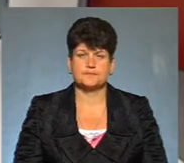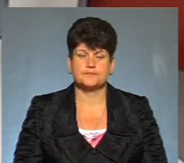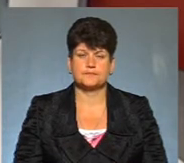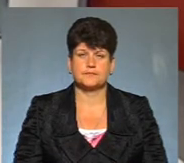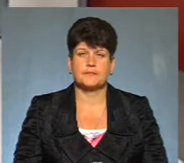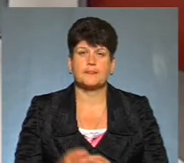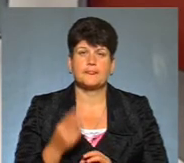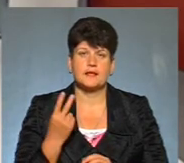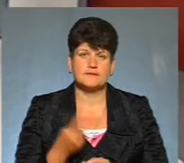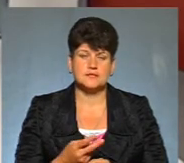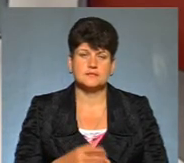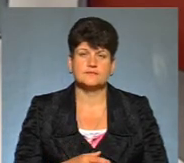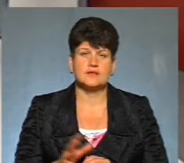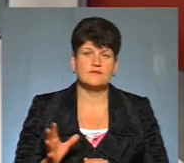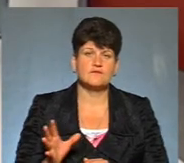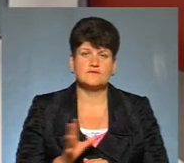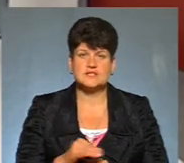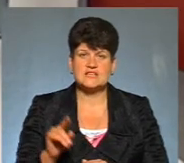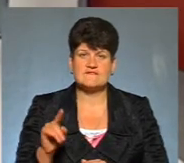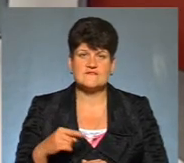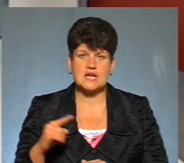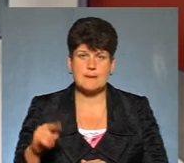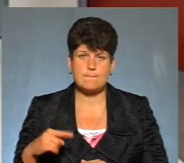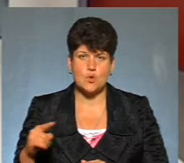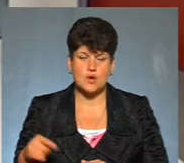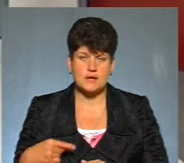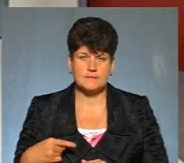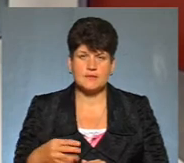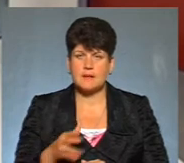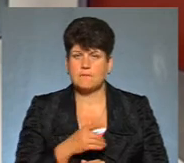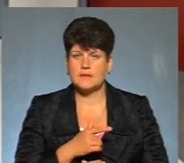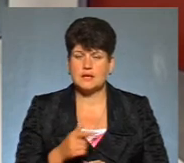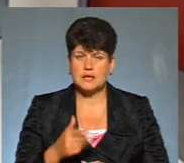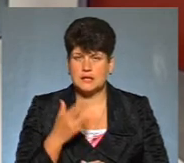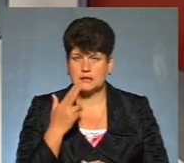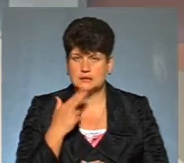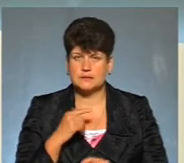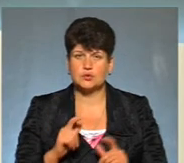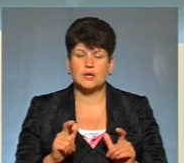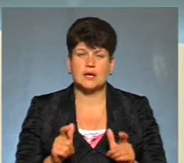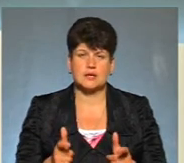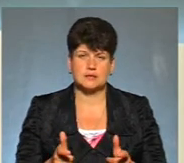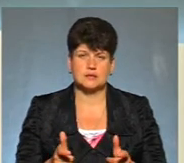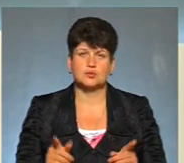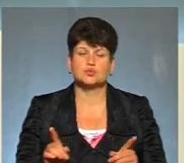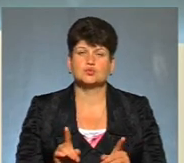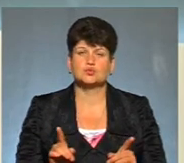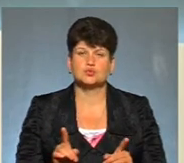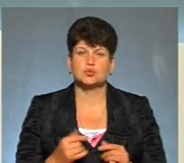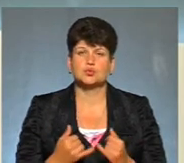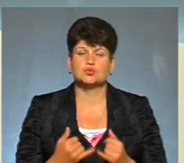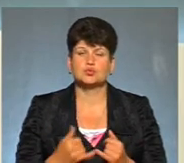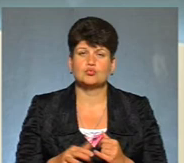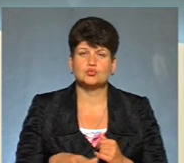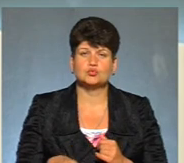Дивіться, всі вимоги періоду адаптивного карантину щодо жовтої